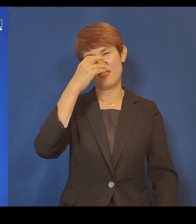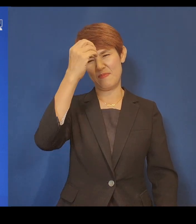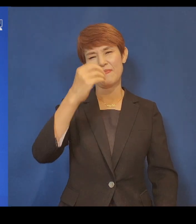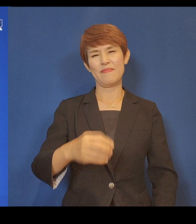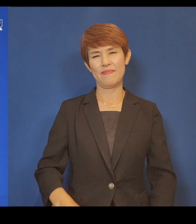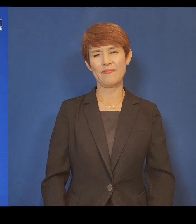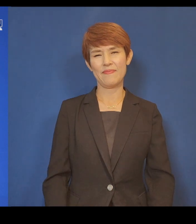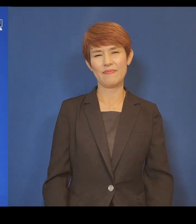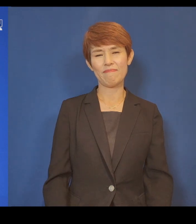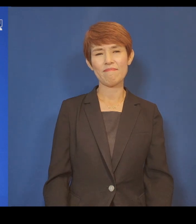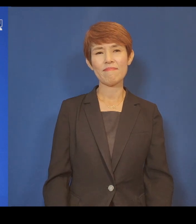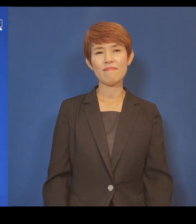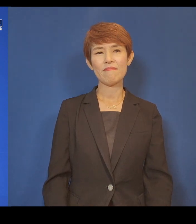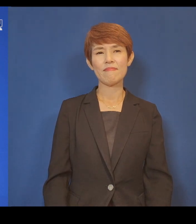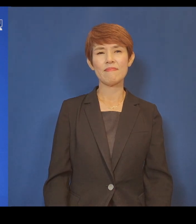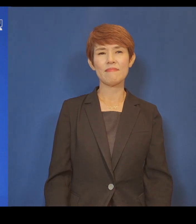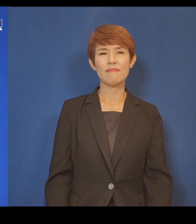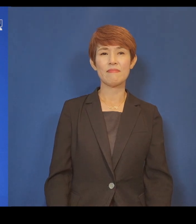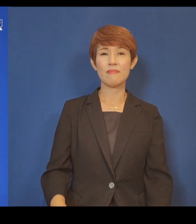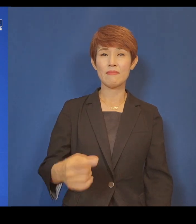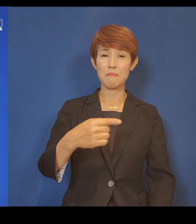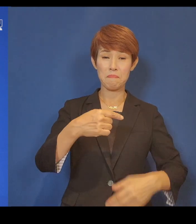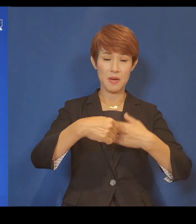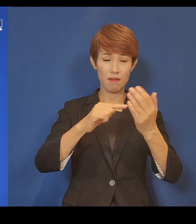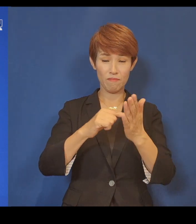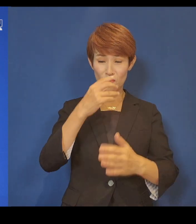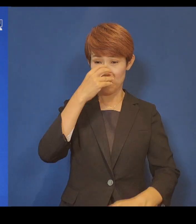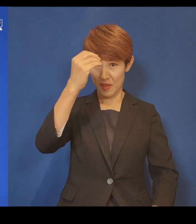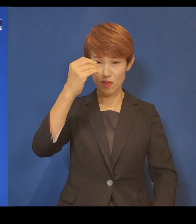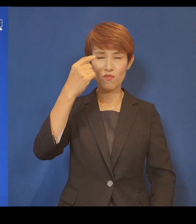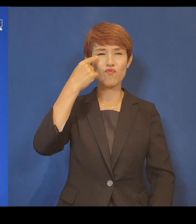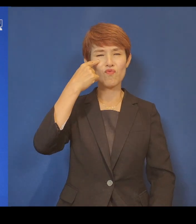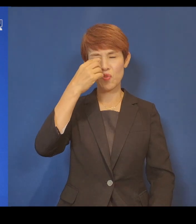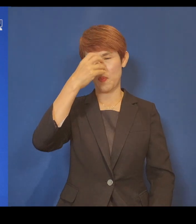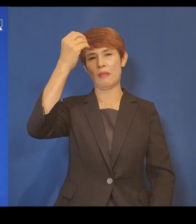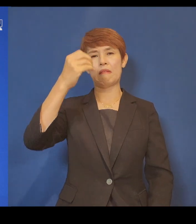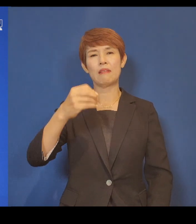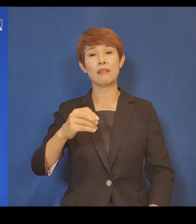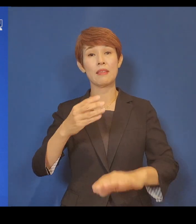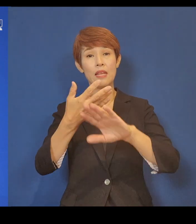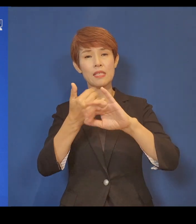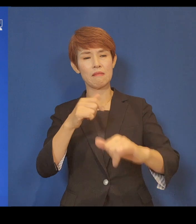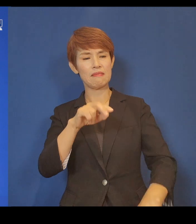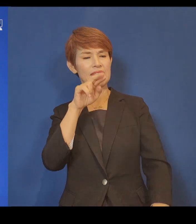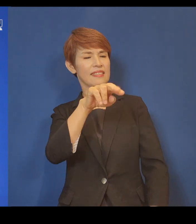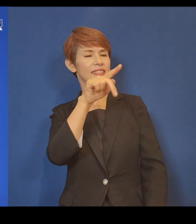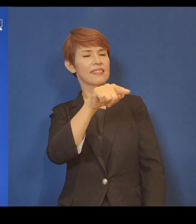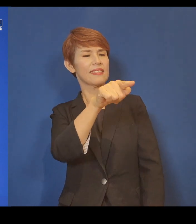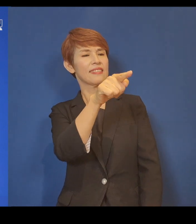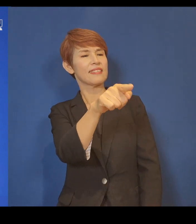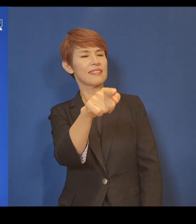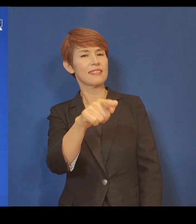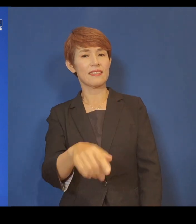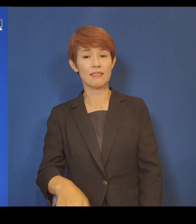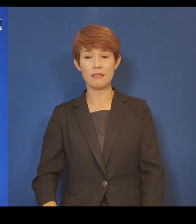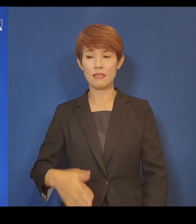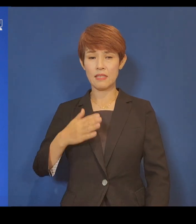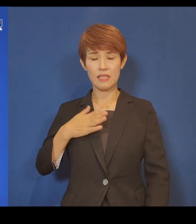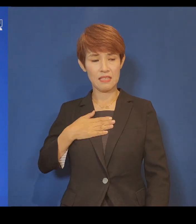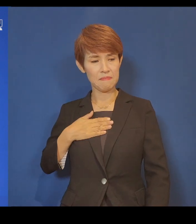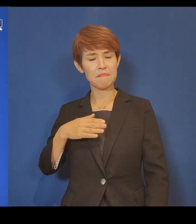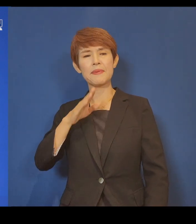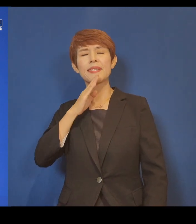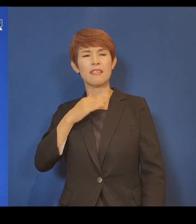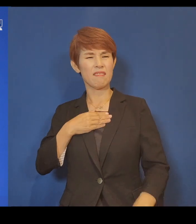마음이 교만하니까 눈도 교만해져. 남들을 늘 아래로 봐. 나는 옳고